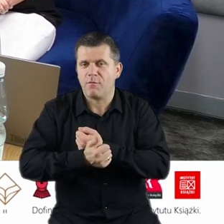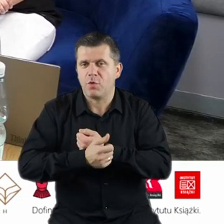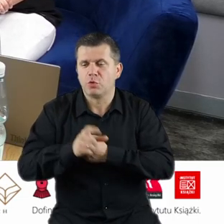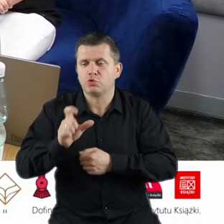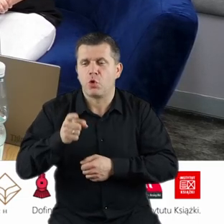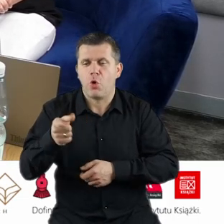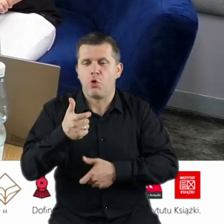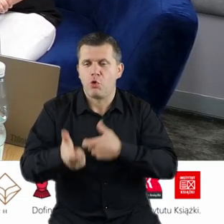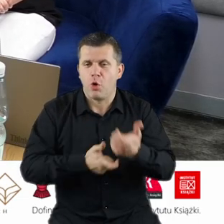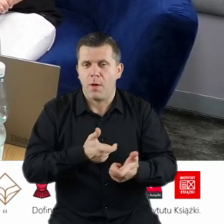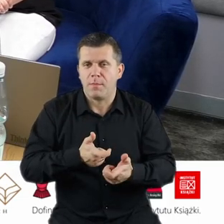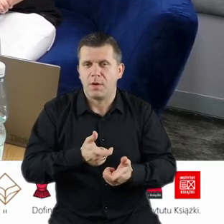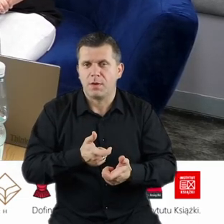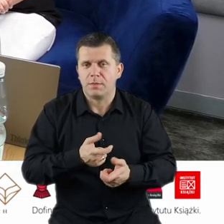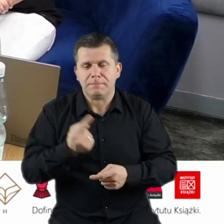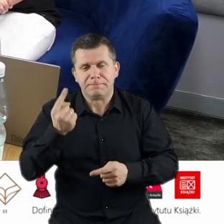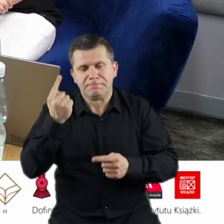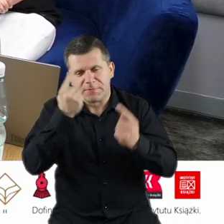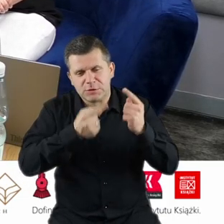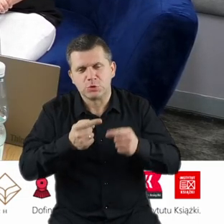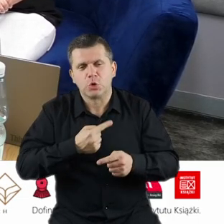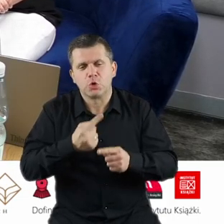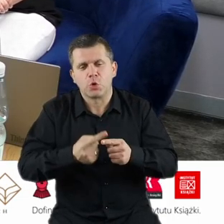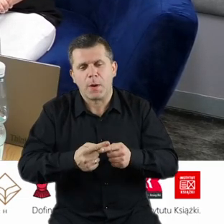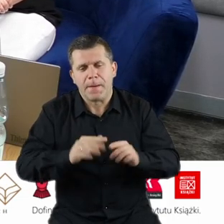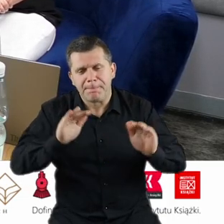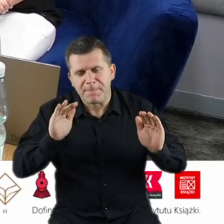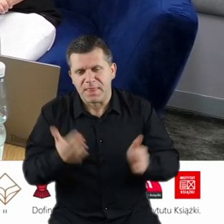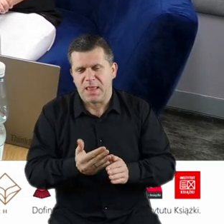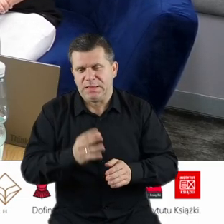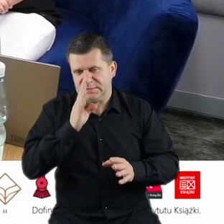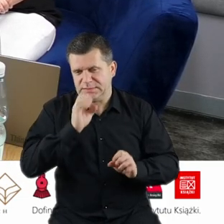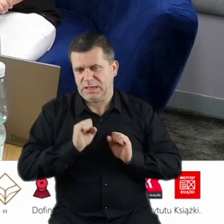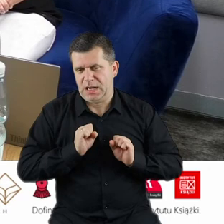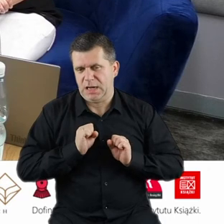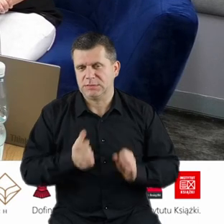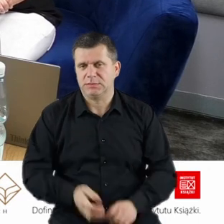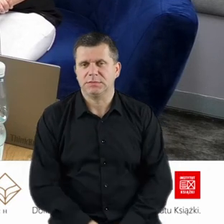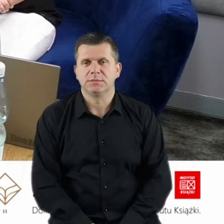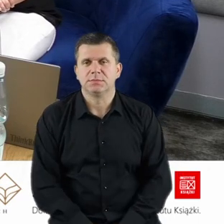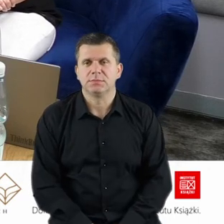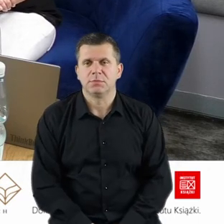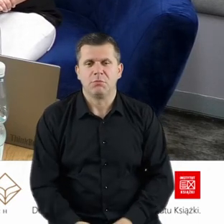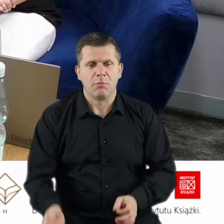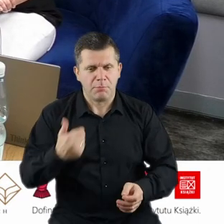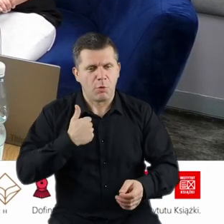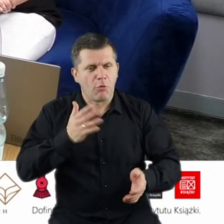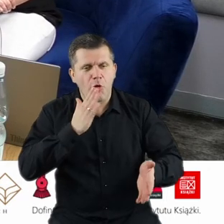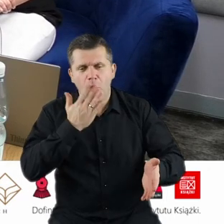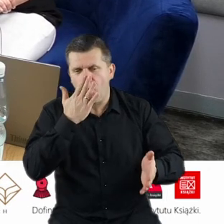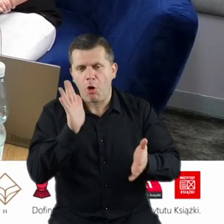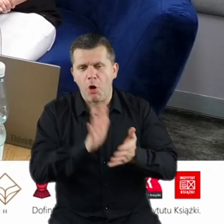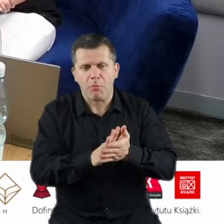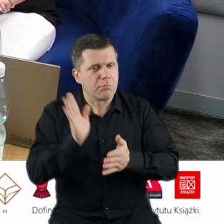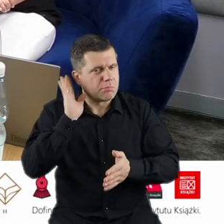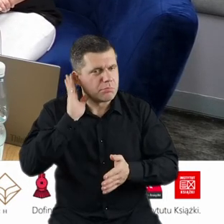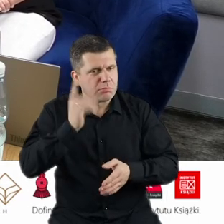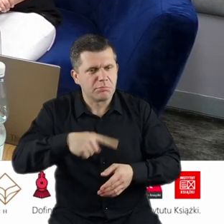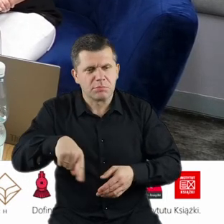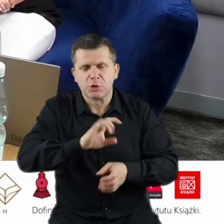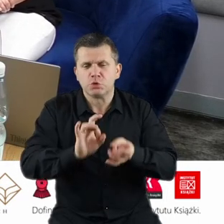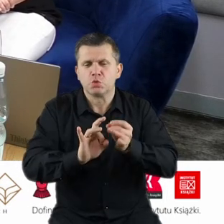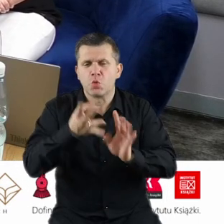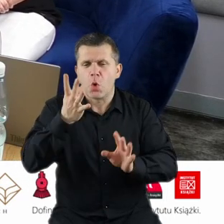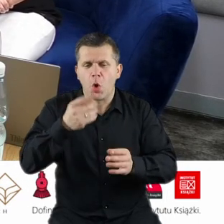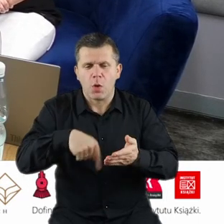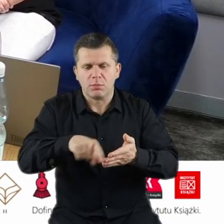powodować, że to, co robili, mogło się wydać odrobinkę mniej odrażające. Krążyły opinie, że wykopane złoto okazywało